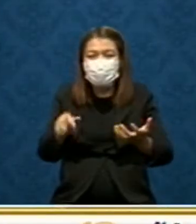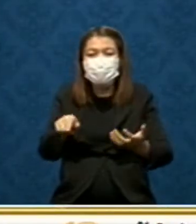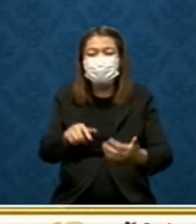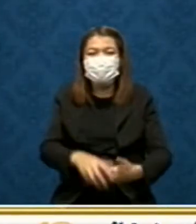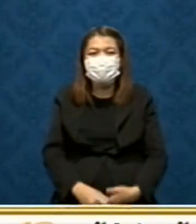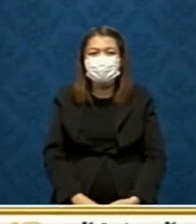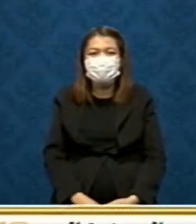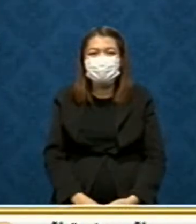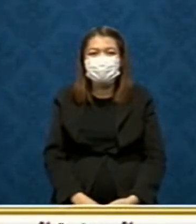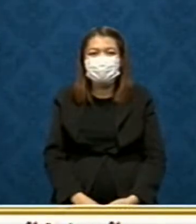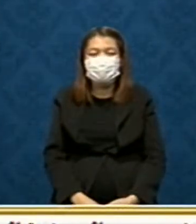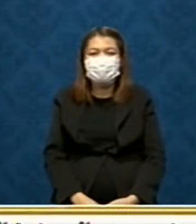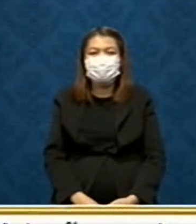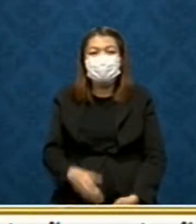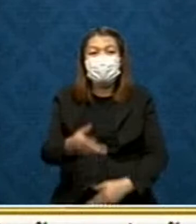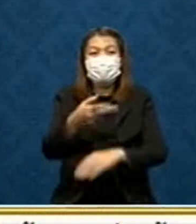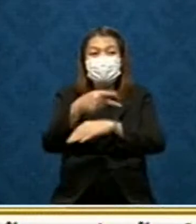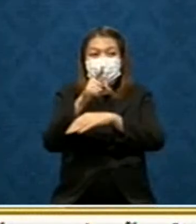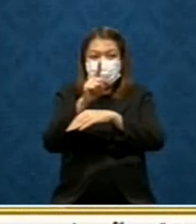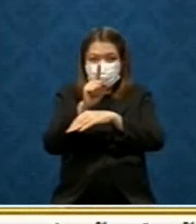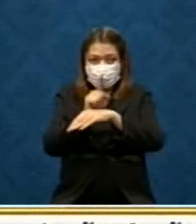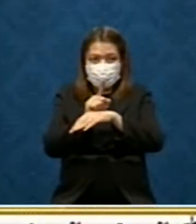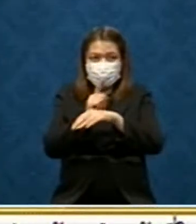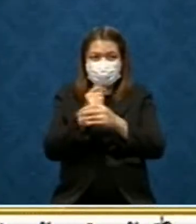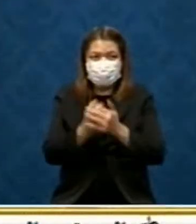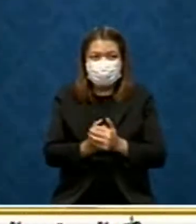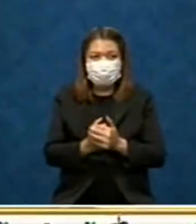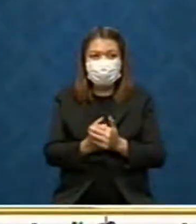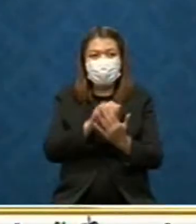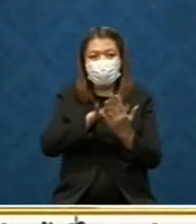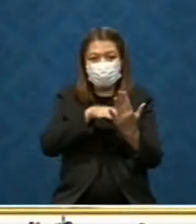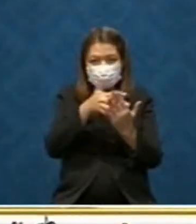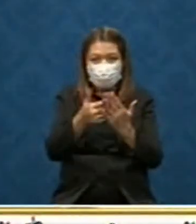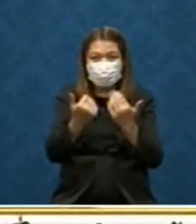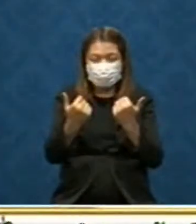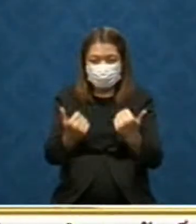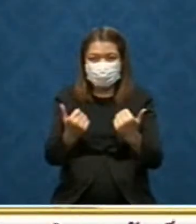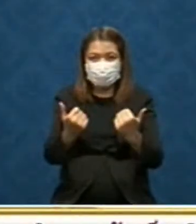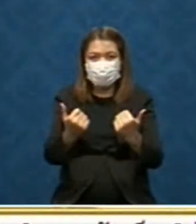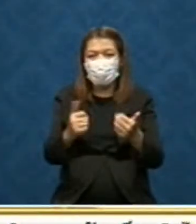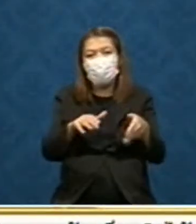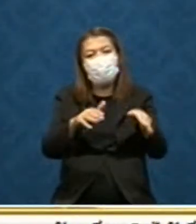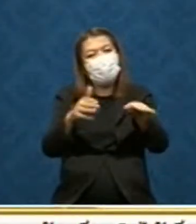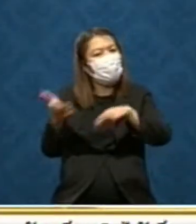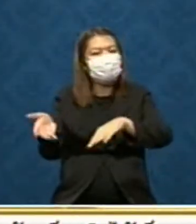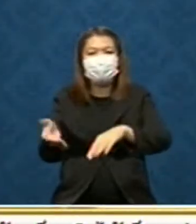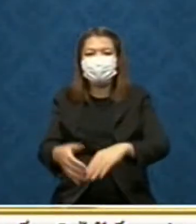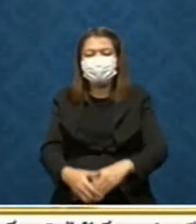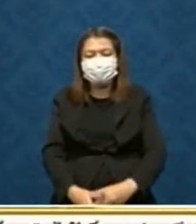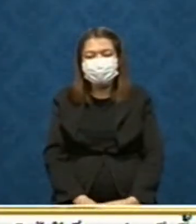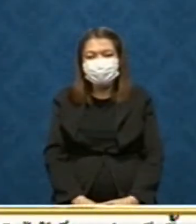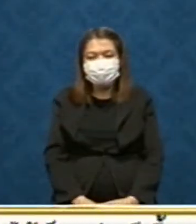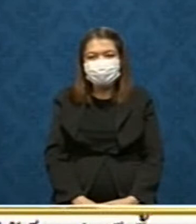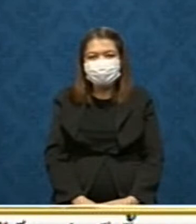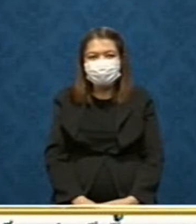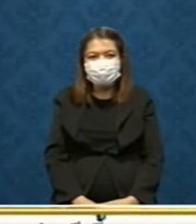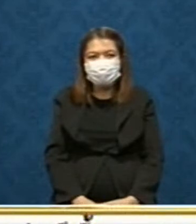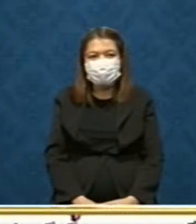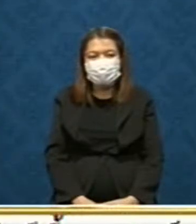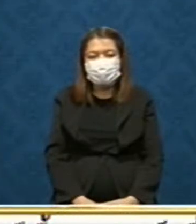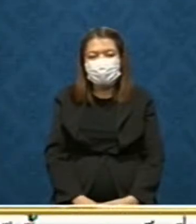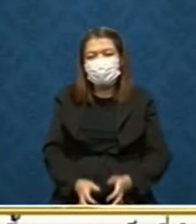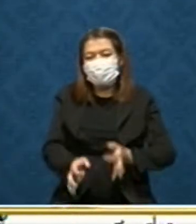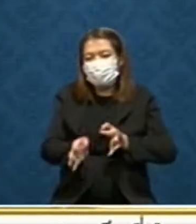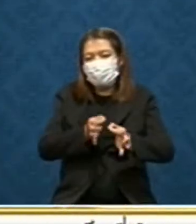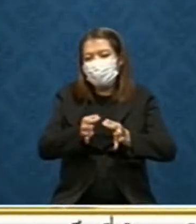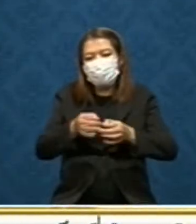น ธรติกรบครั นโยบายนี้ล้มเหลวที่สุด จนไม่รู้จะ